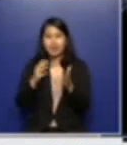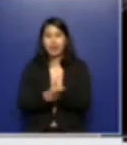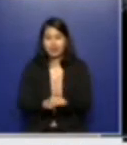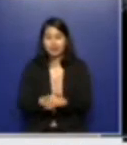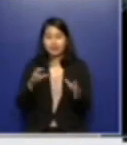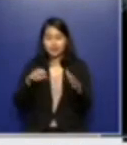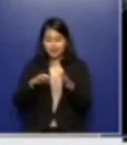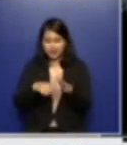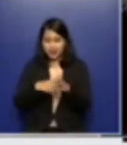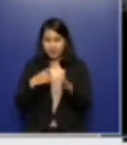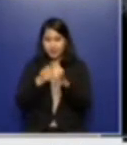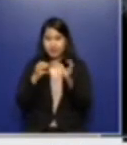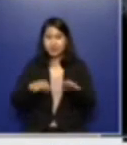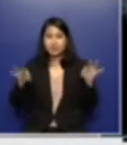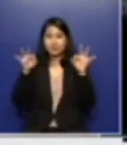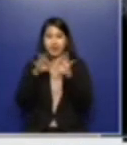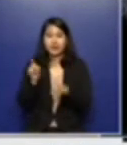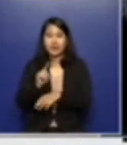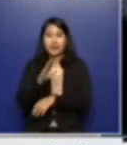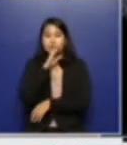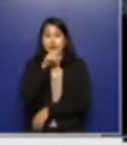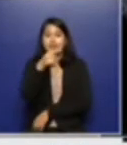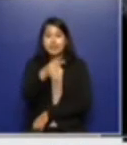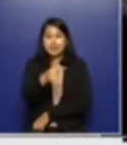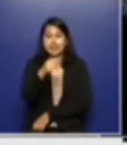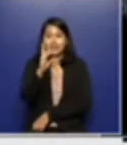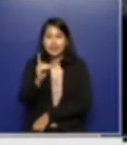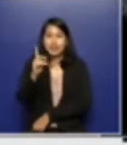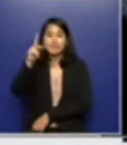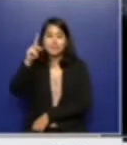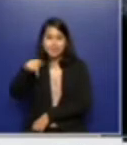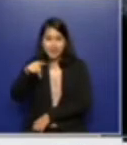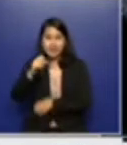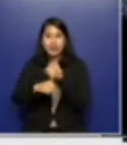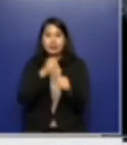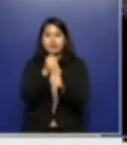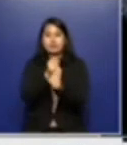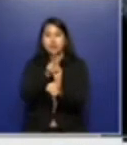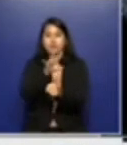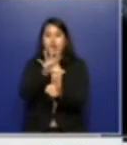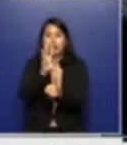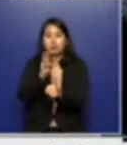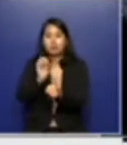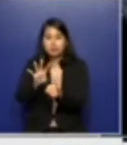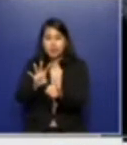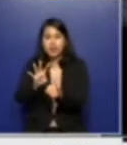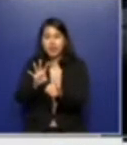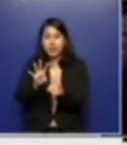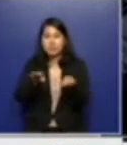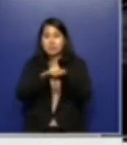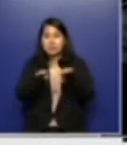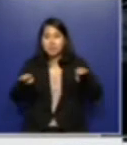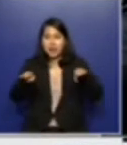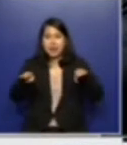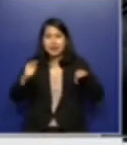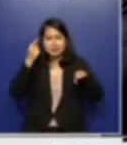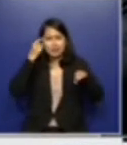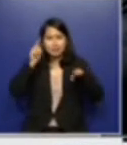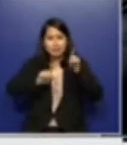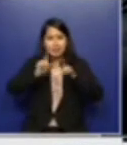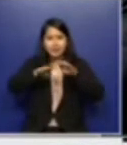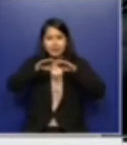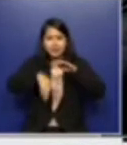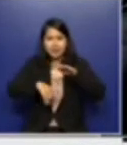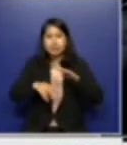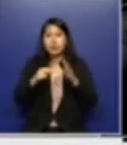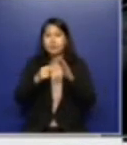ำคัญอีกอย่างหนึ่งก็คือถ้า GDP ของประเทศในปี2564ต่ำกว่าที่รัฐบาลได้ประมาณการไว้คือต่ำ